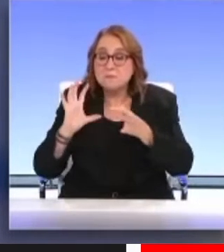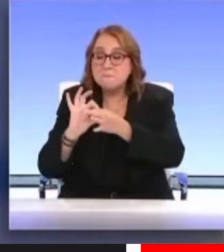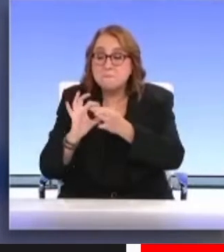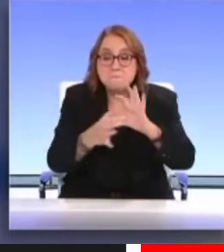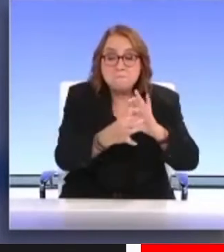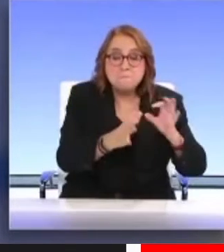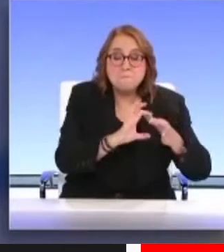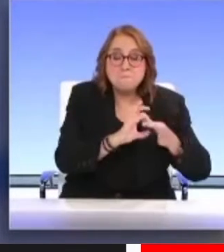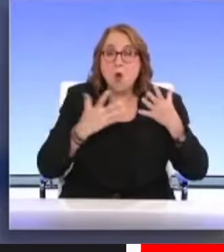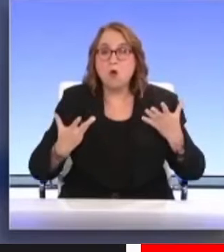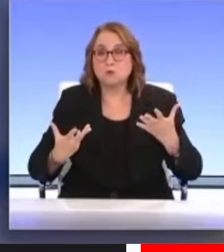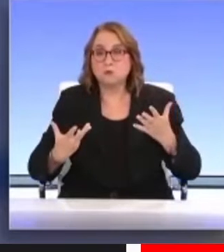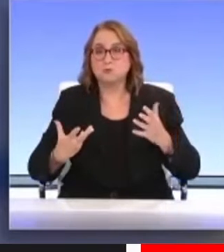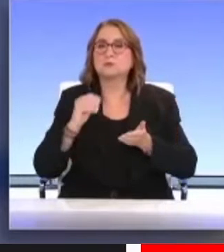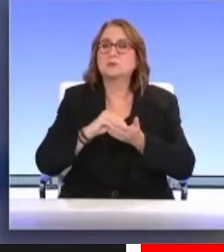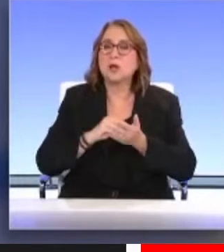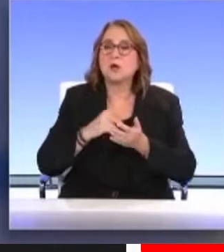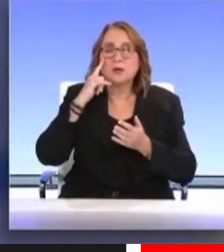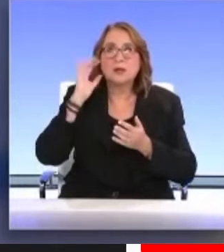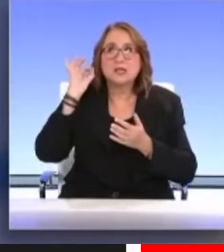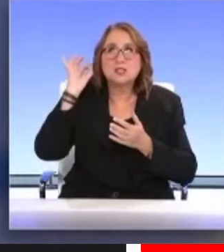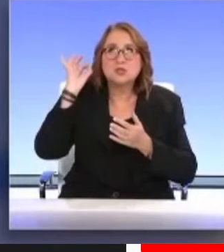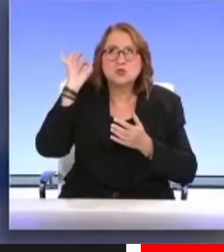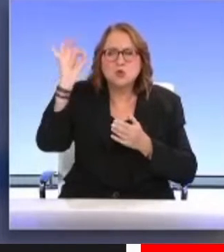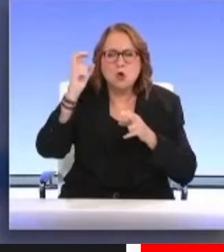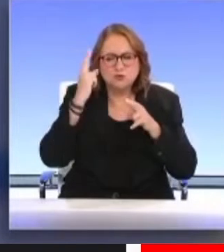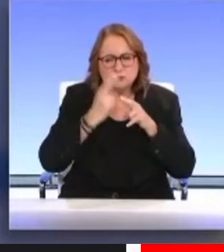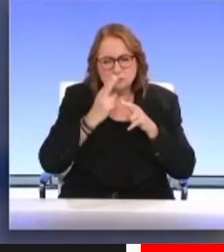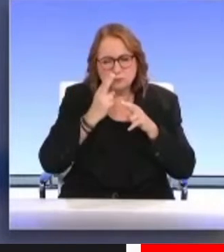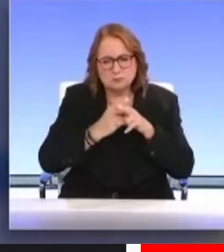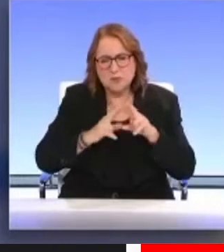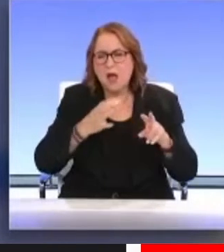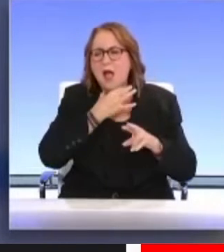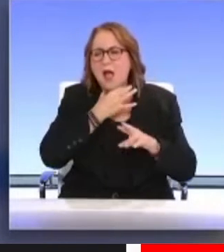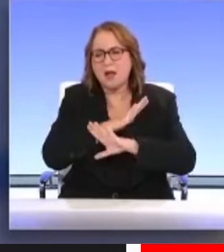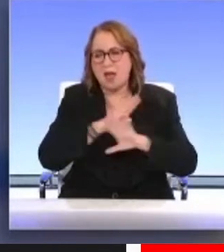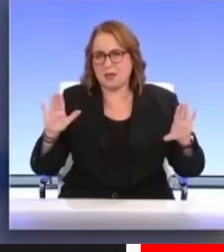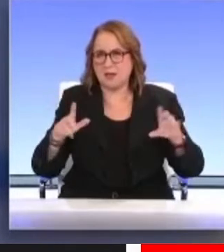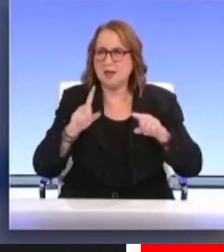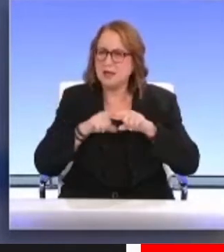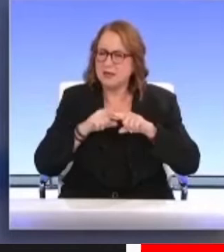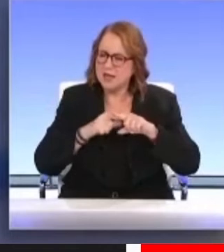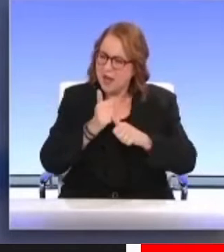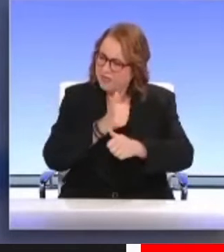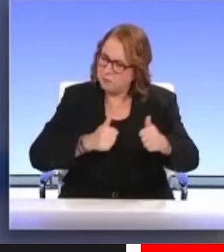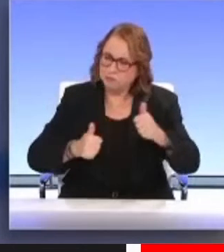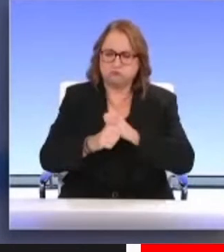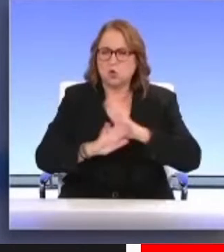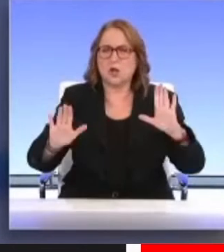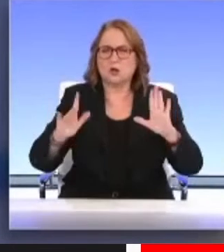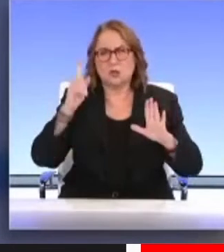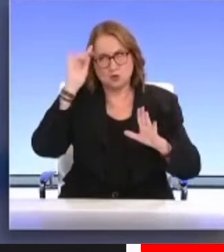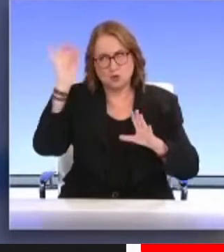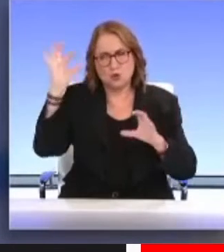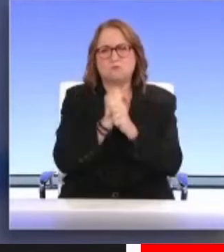Και για την επίτευξή του, η Ελλάδα θα βρεθεί στην πρώτη γραμμή. Η πολιτική μας διακήρυξη είναι ξεκάθαρη